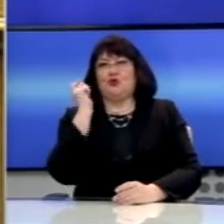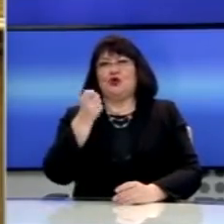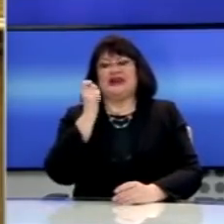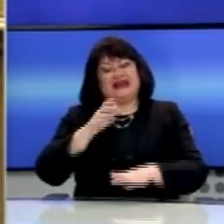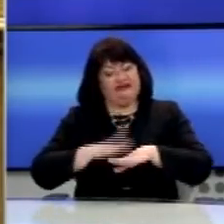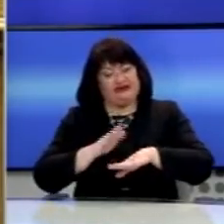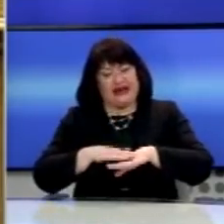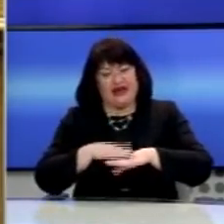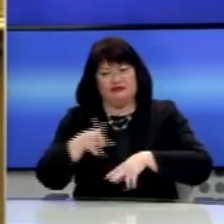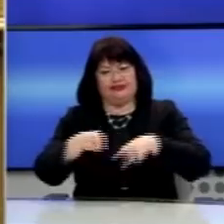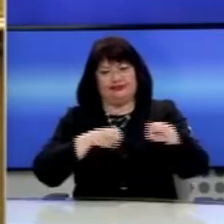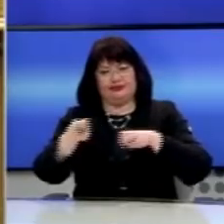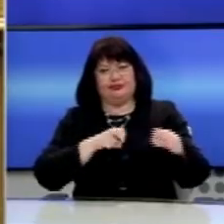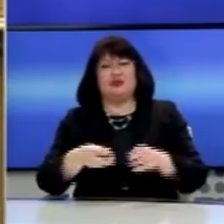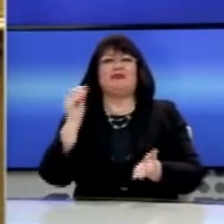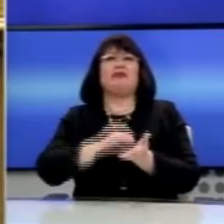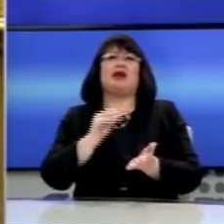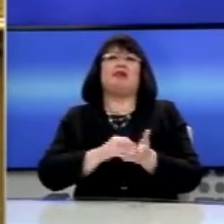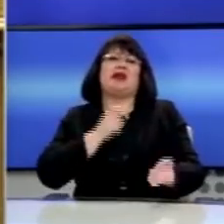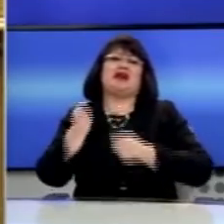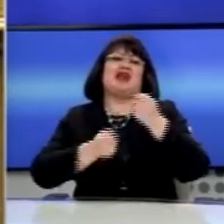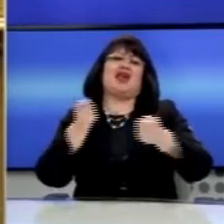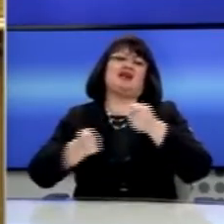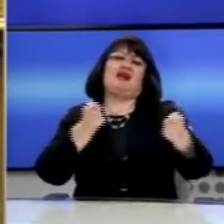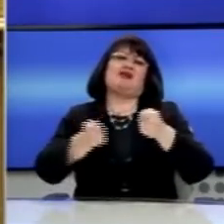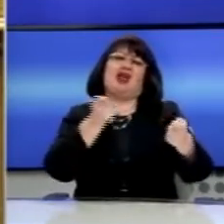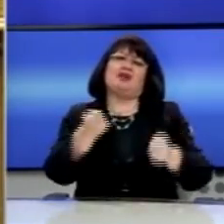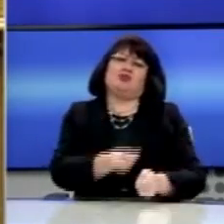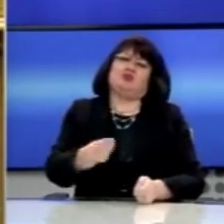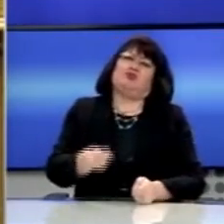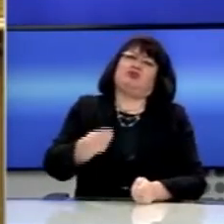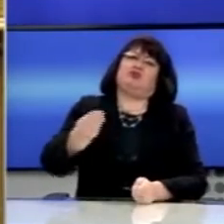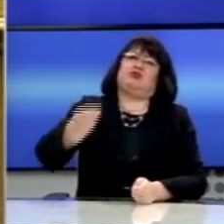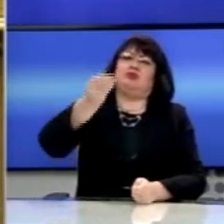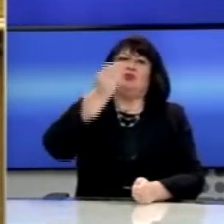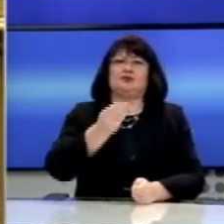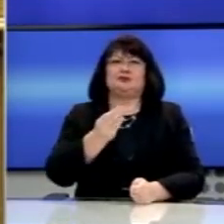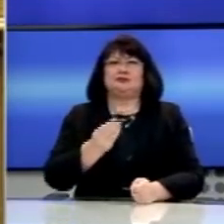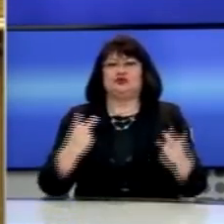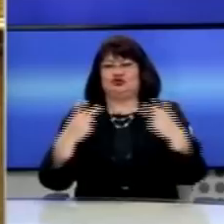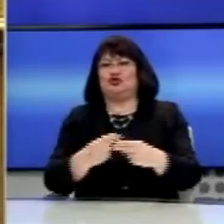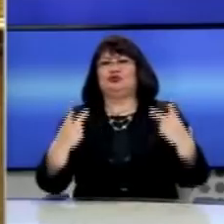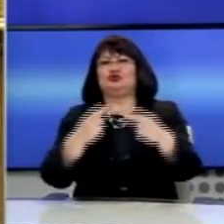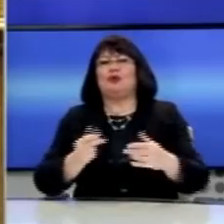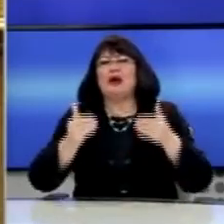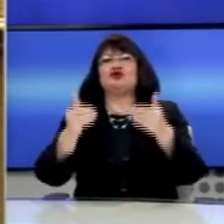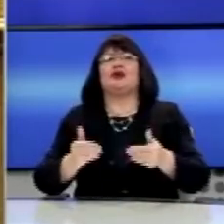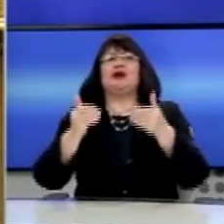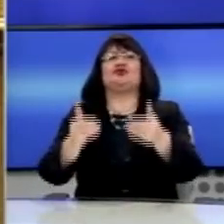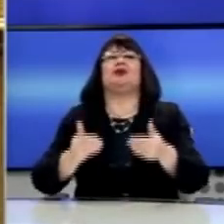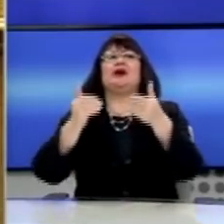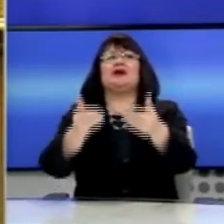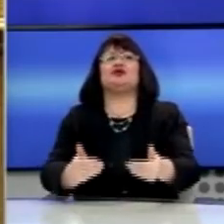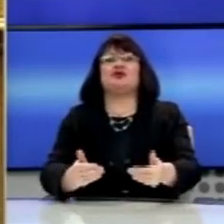πολιτικής, νέα χρέη έχουν προστεθεί και προστίθενται συνεχώς, αφού οι αναστολές που ψηφίσατε